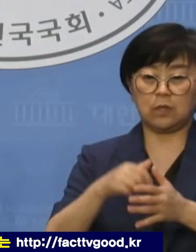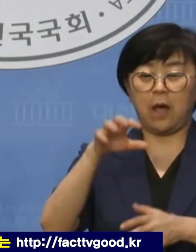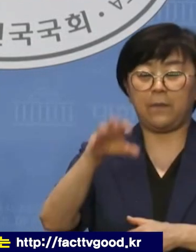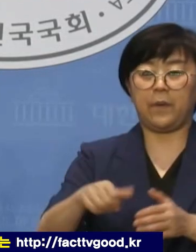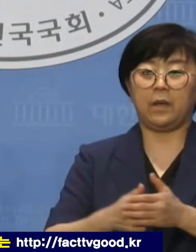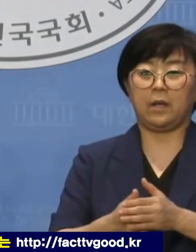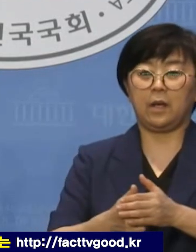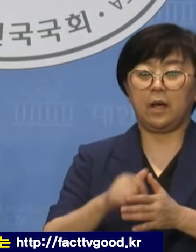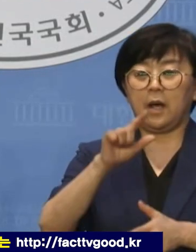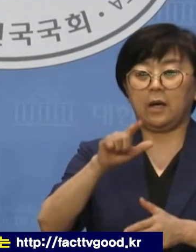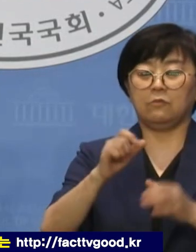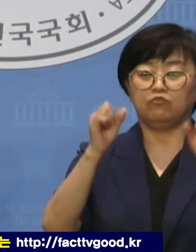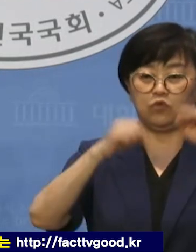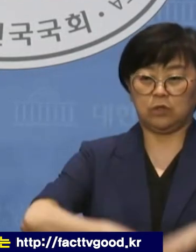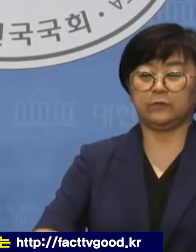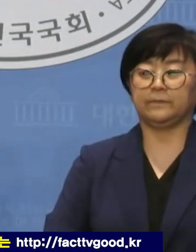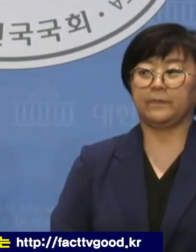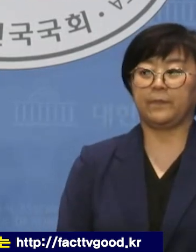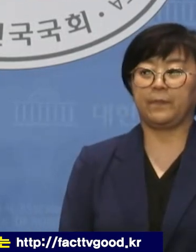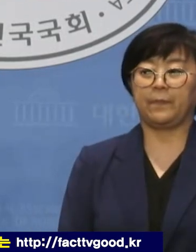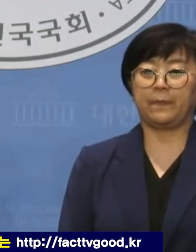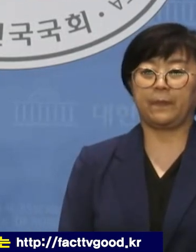앞에 하루아침에 무너졌습니다.